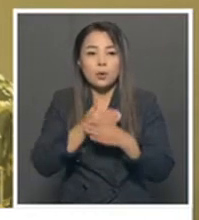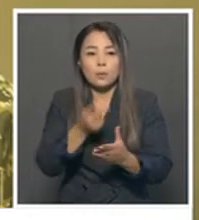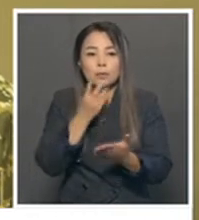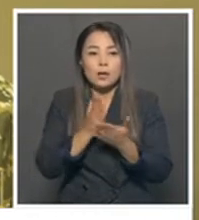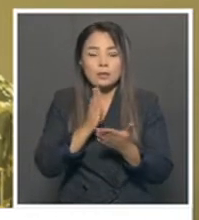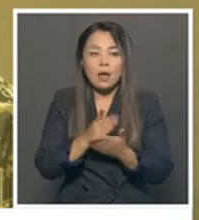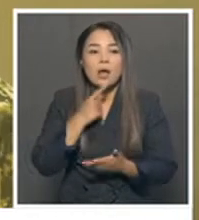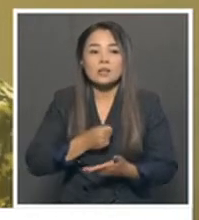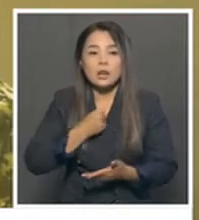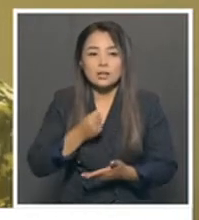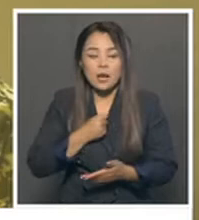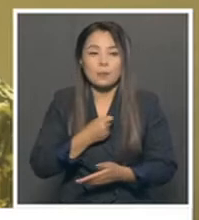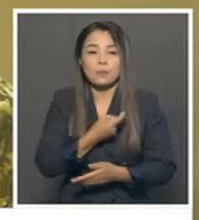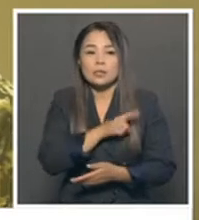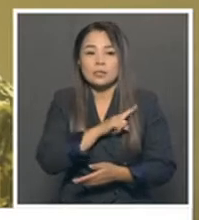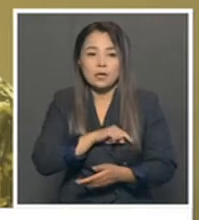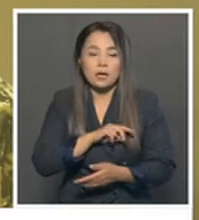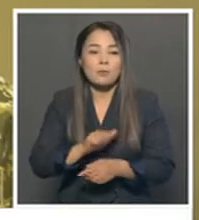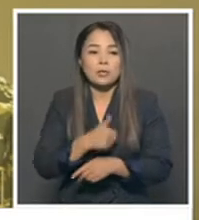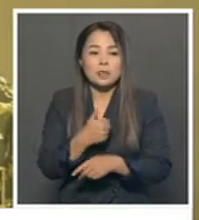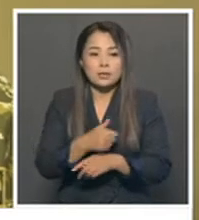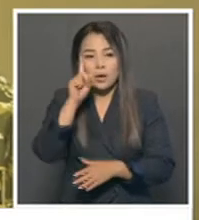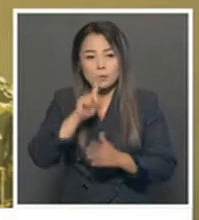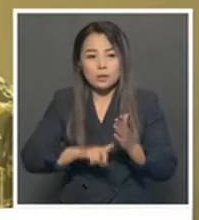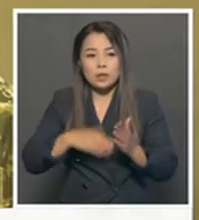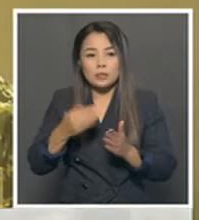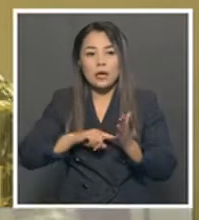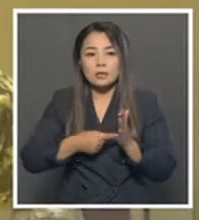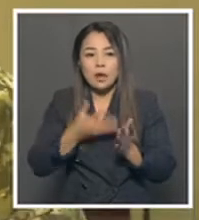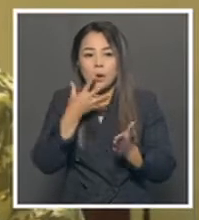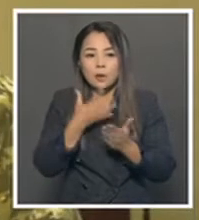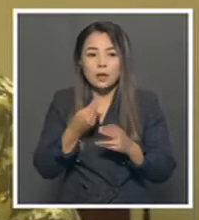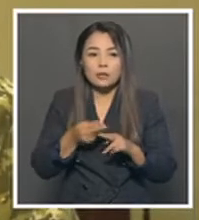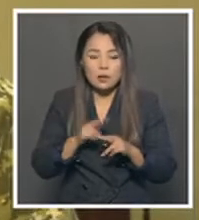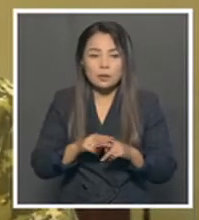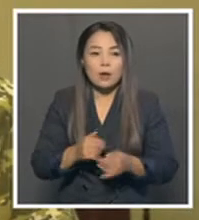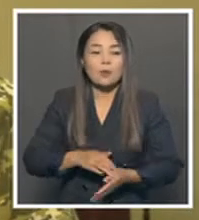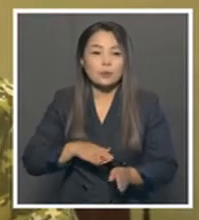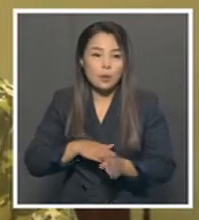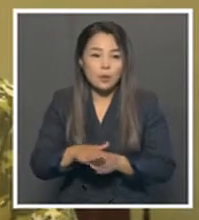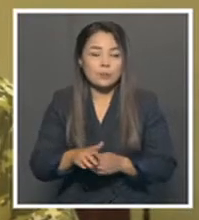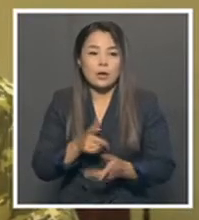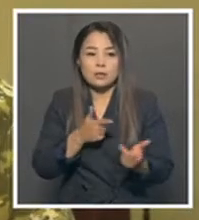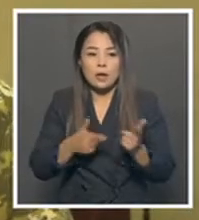Бас әскери медициналық басқармасы бізге сенімділікпен қойылған мақсаттарды абыроймен орындауға дайынбыз.